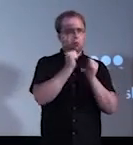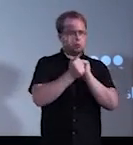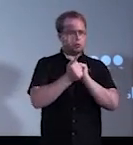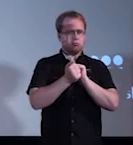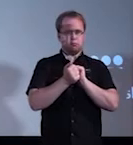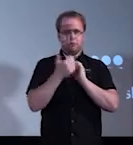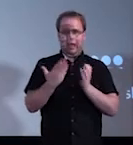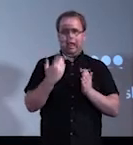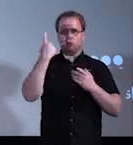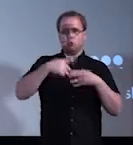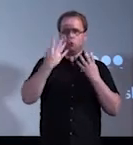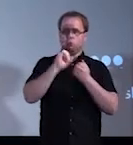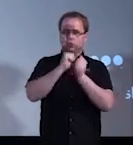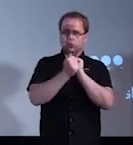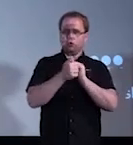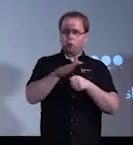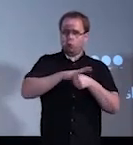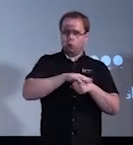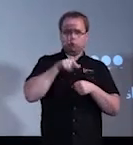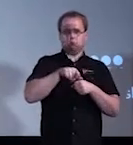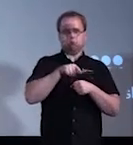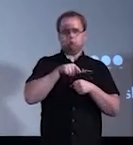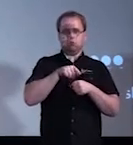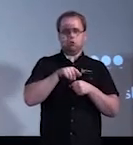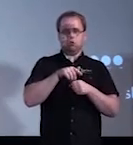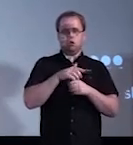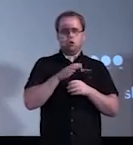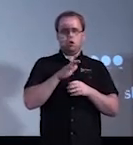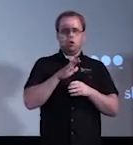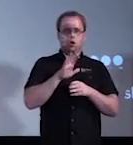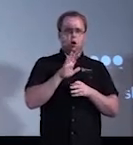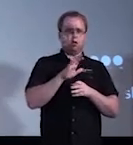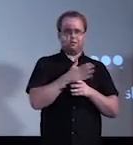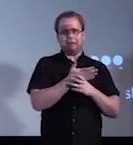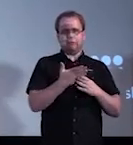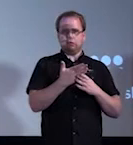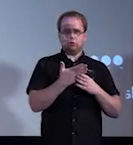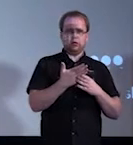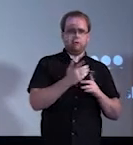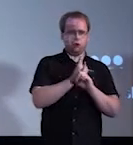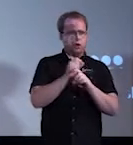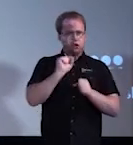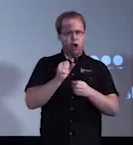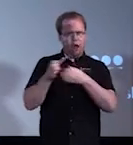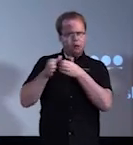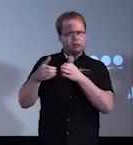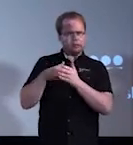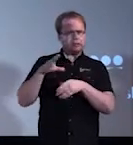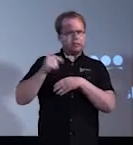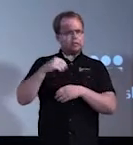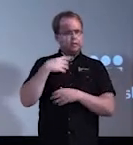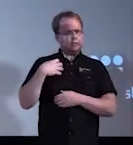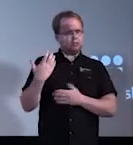ett kulturpolitiskt område som inte har vikten av att antas av Sveriges riksdag. Det också. Nu äntligen har